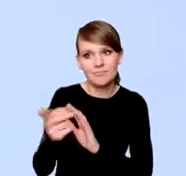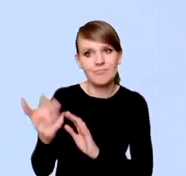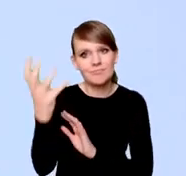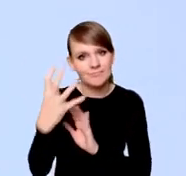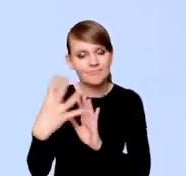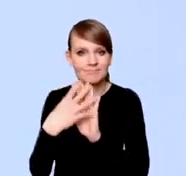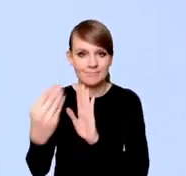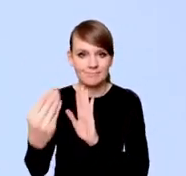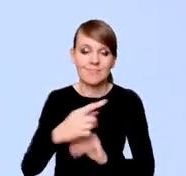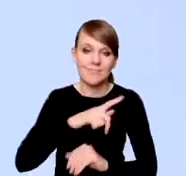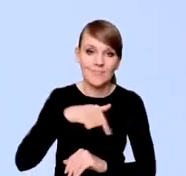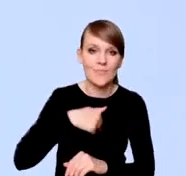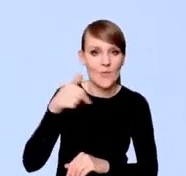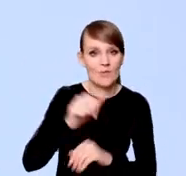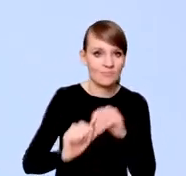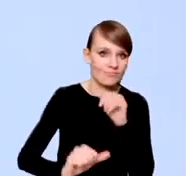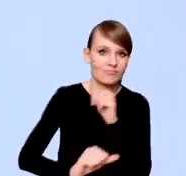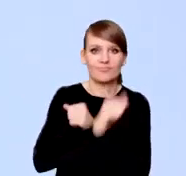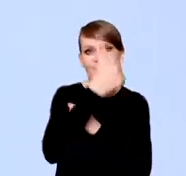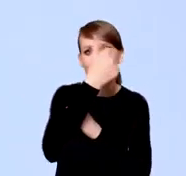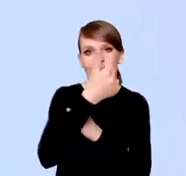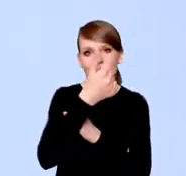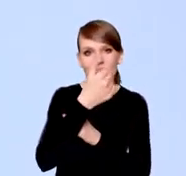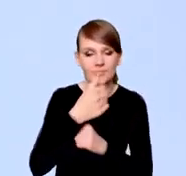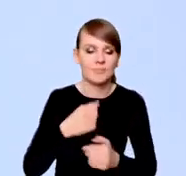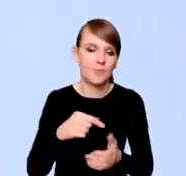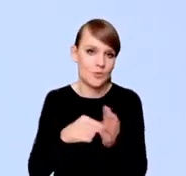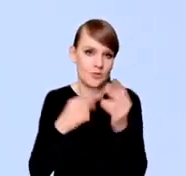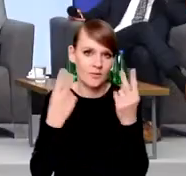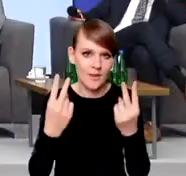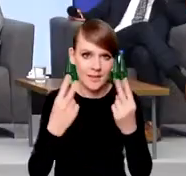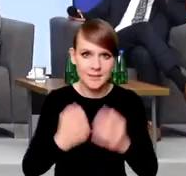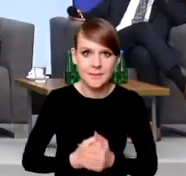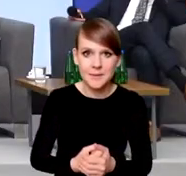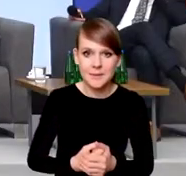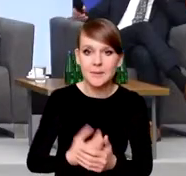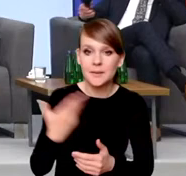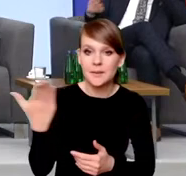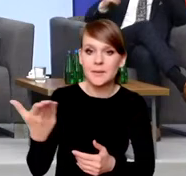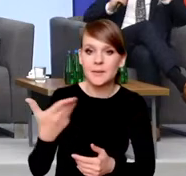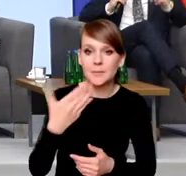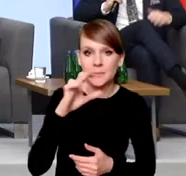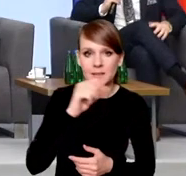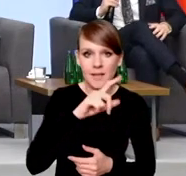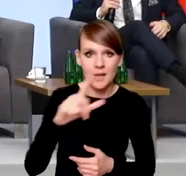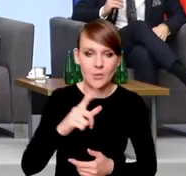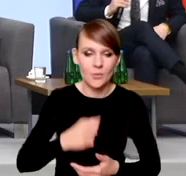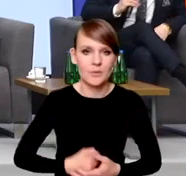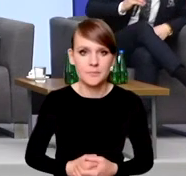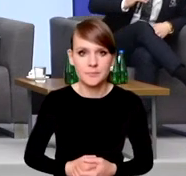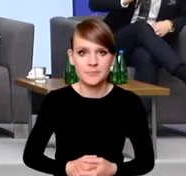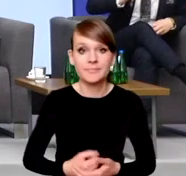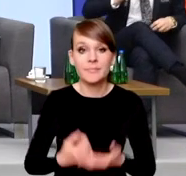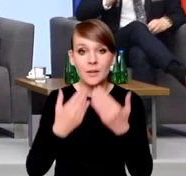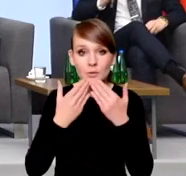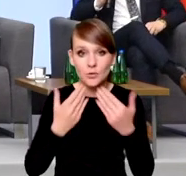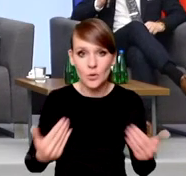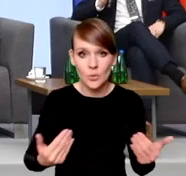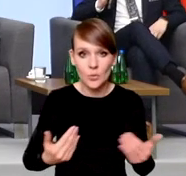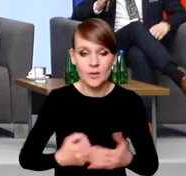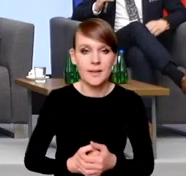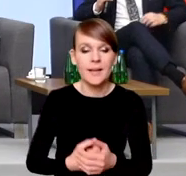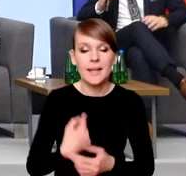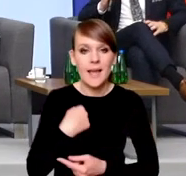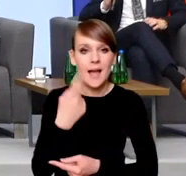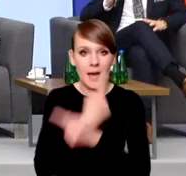wyprzedzanie przyszłości według mnie jest istotne. Pan przewodniczący Michał. Bardzo dziękuję. Ja myślę, że